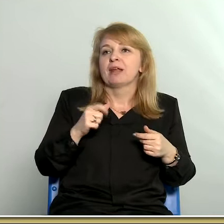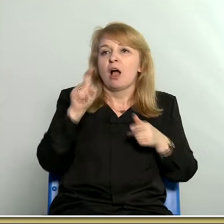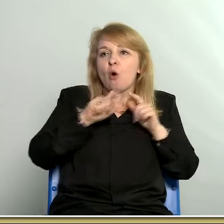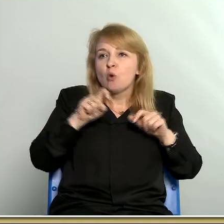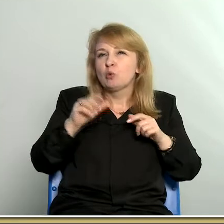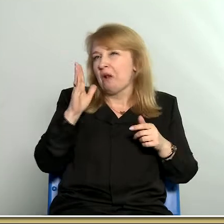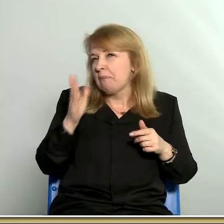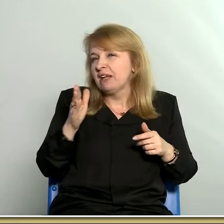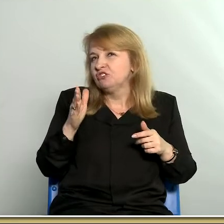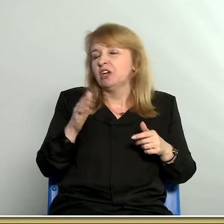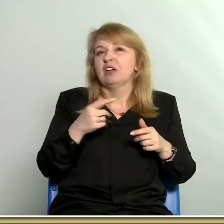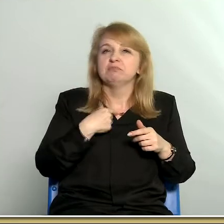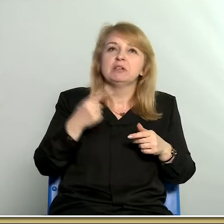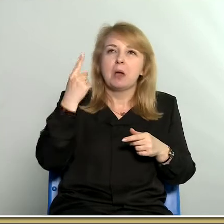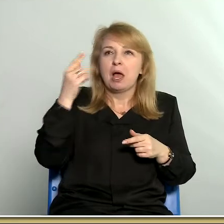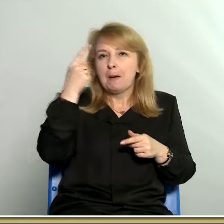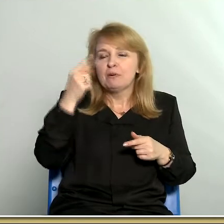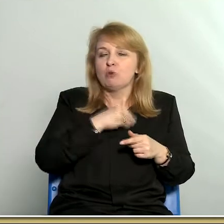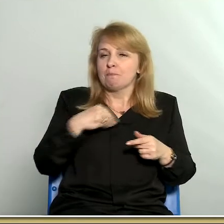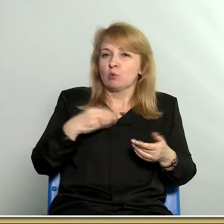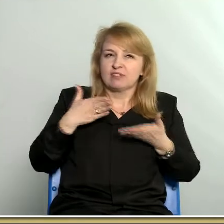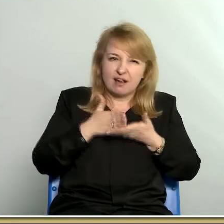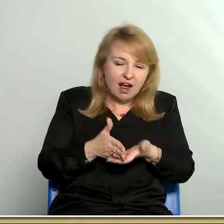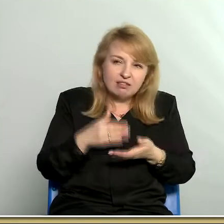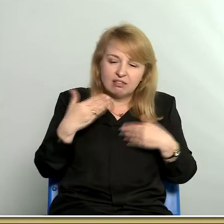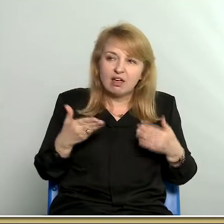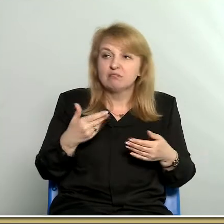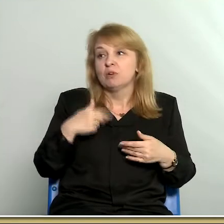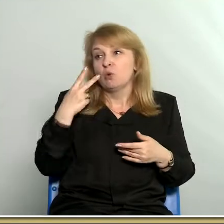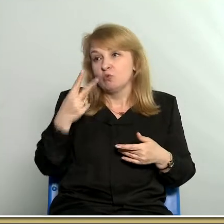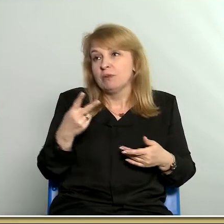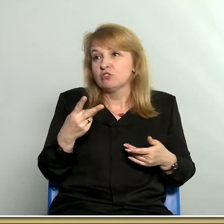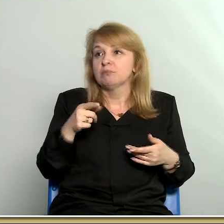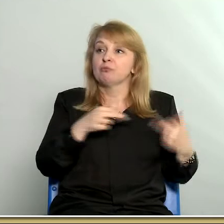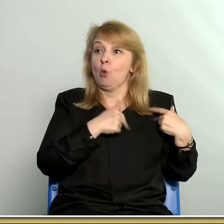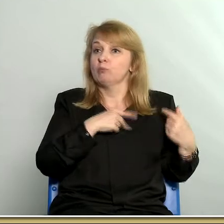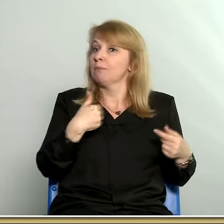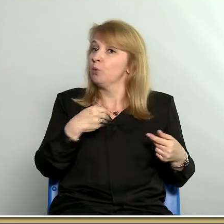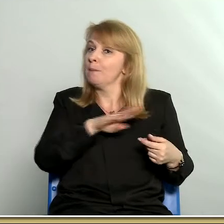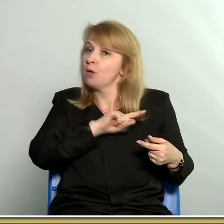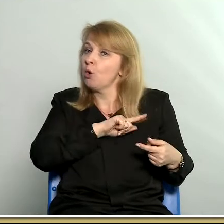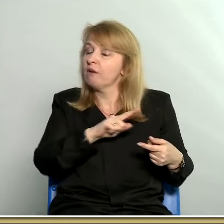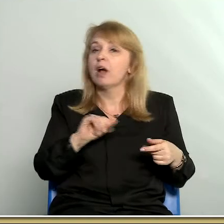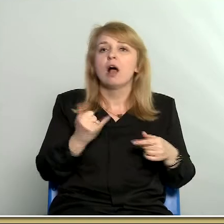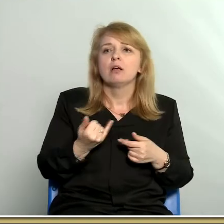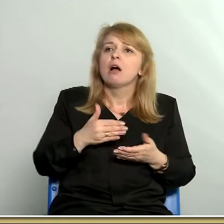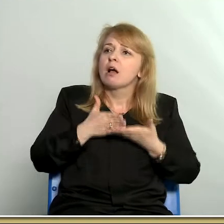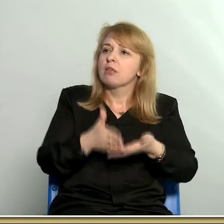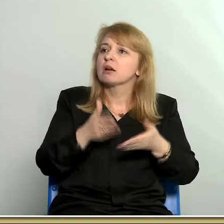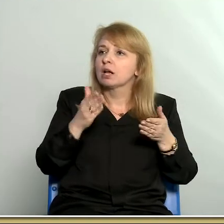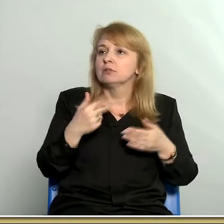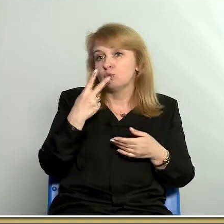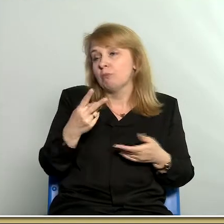drżało te województwa, które mają dużą alokację, także na te priorytety, bo tego Komisja pilnowała i jak oni sobie poradzą